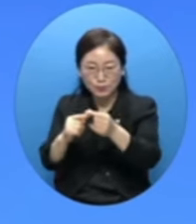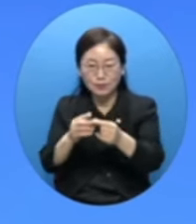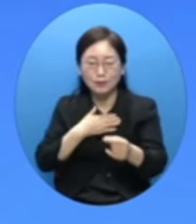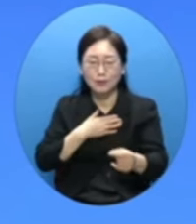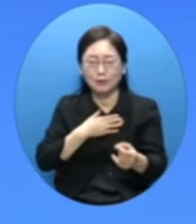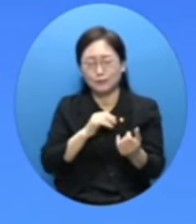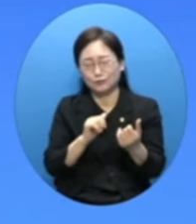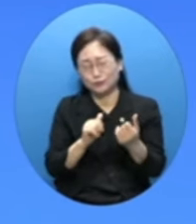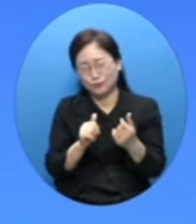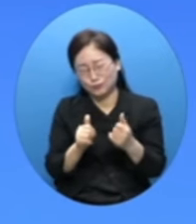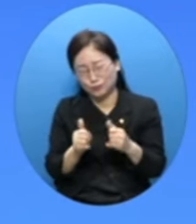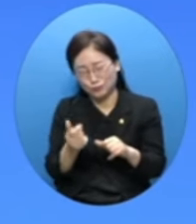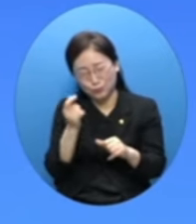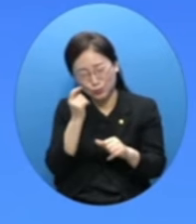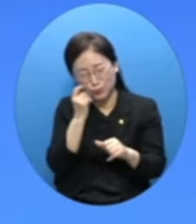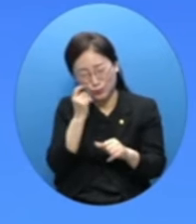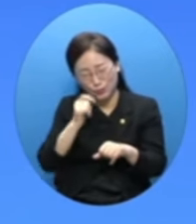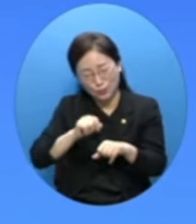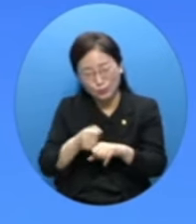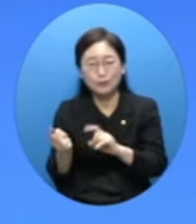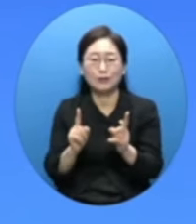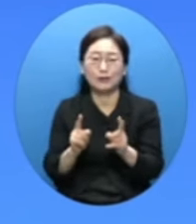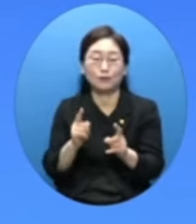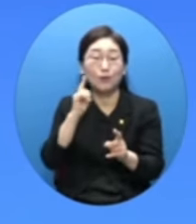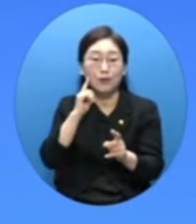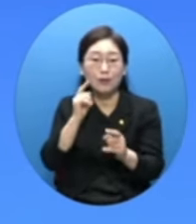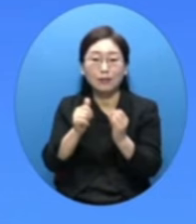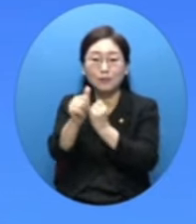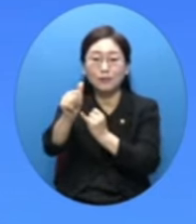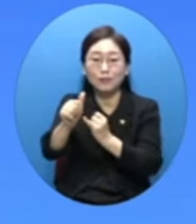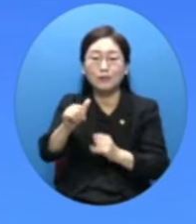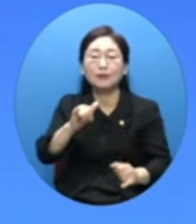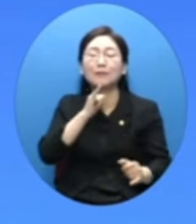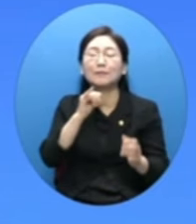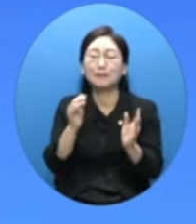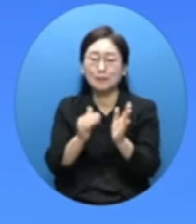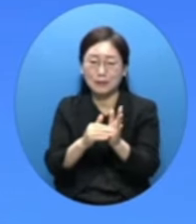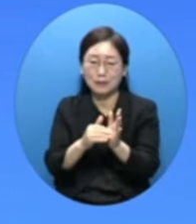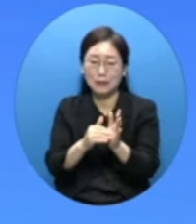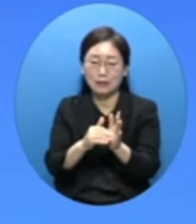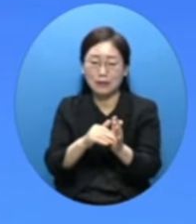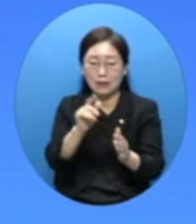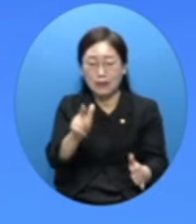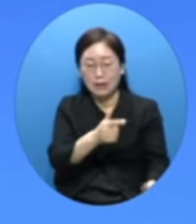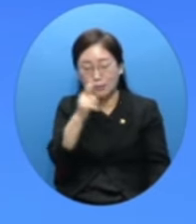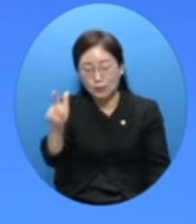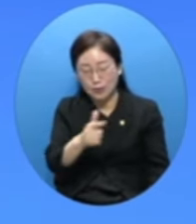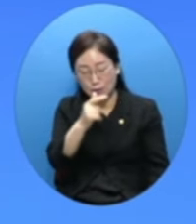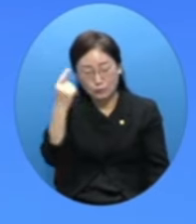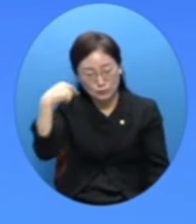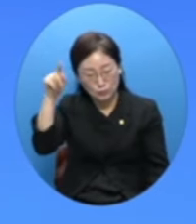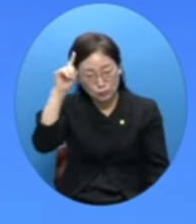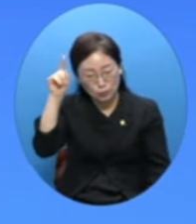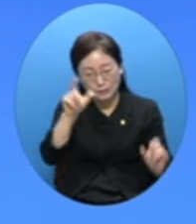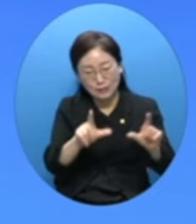못해서 삽니다 남편이 스스로 목숨을 끊었습니다 하루하루 사는 것이